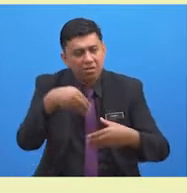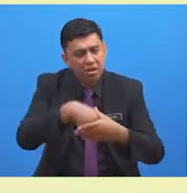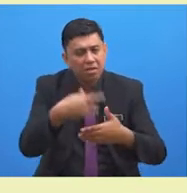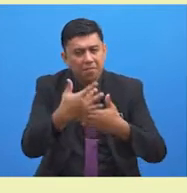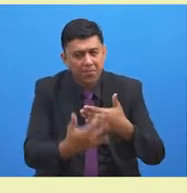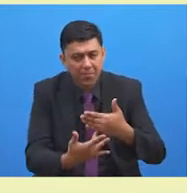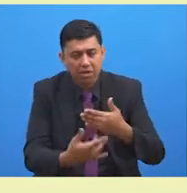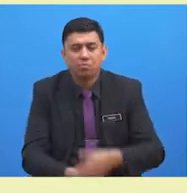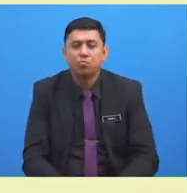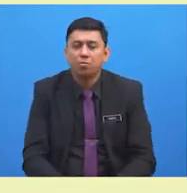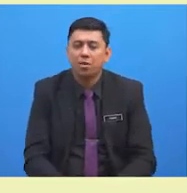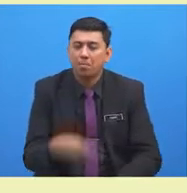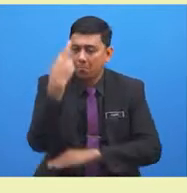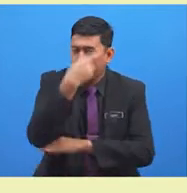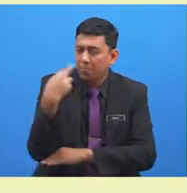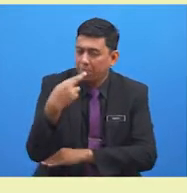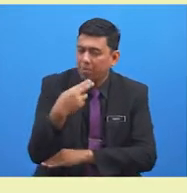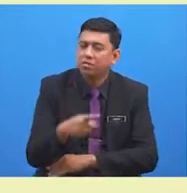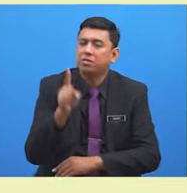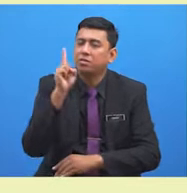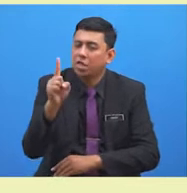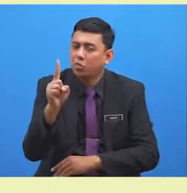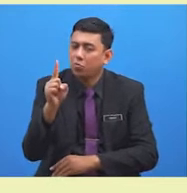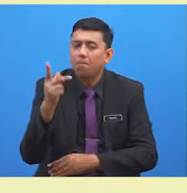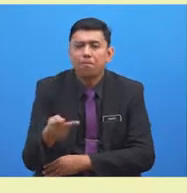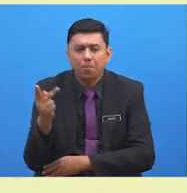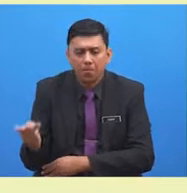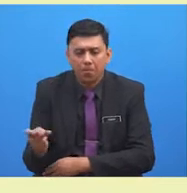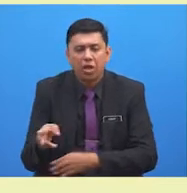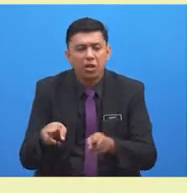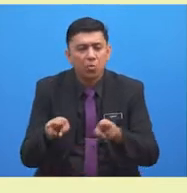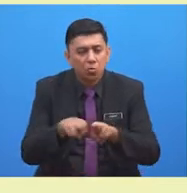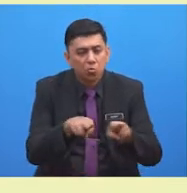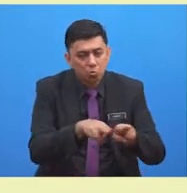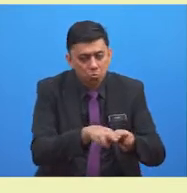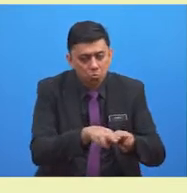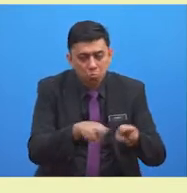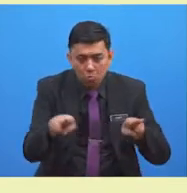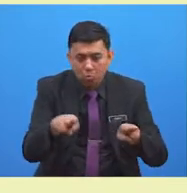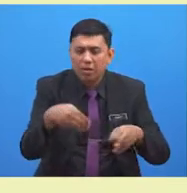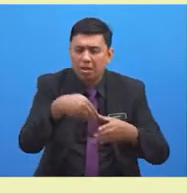diukur dalam ujian darah gas arteri ataupun dikenali sebagai ABG